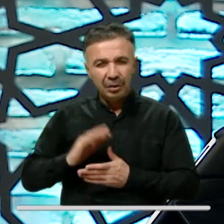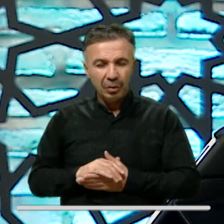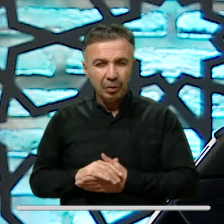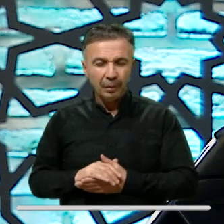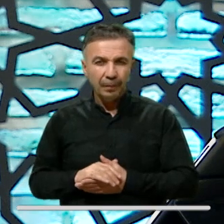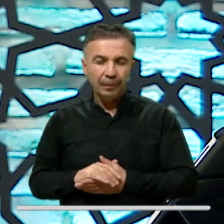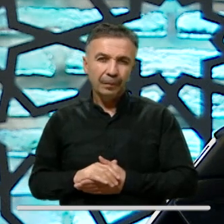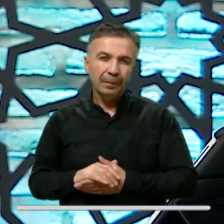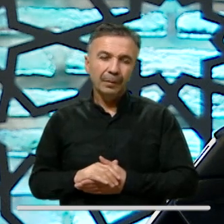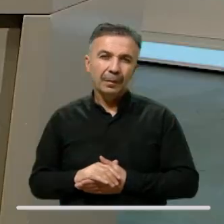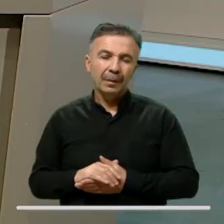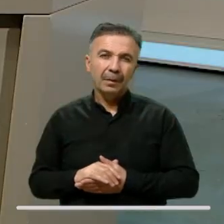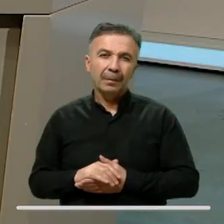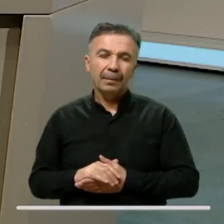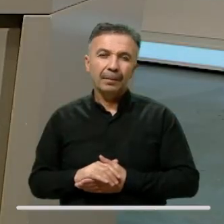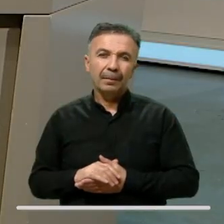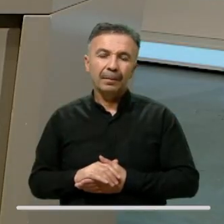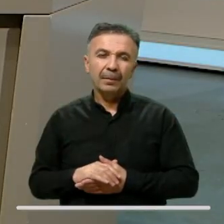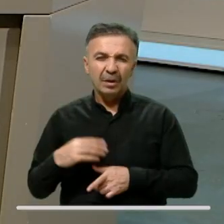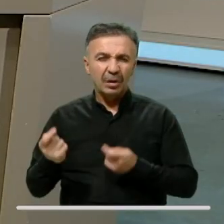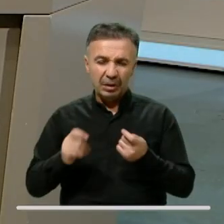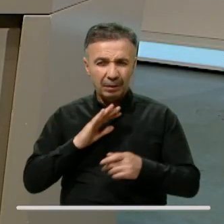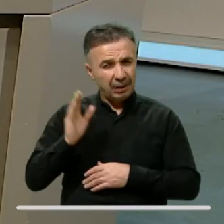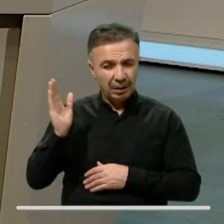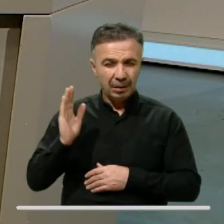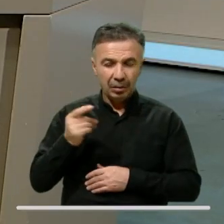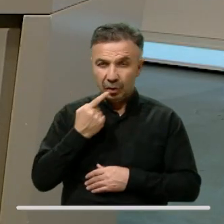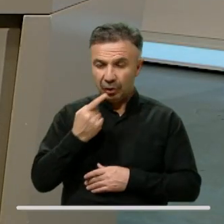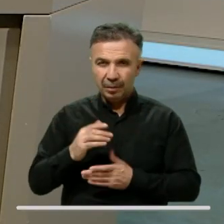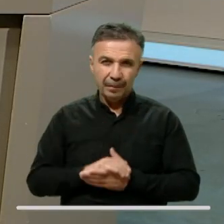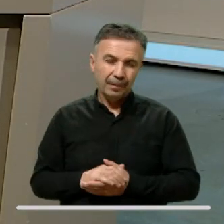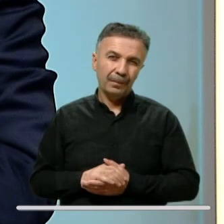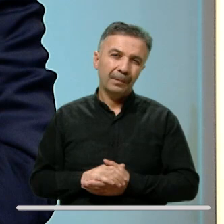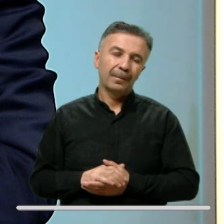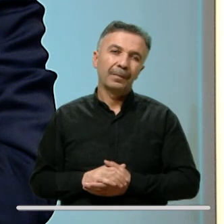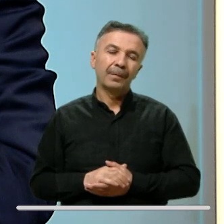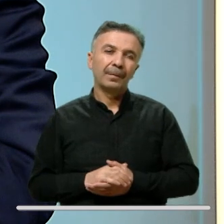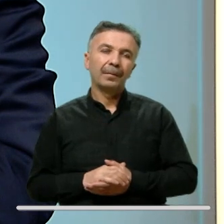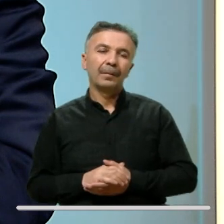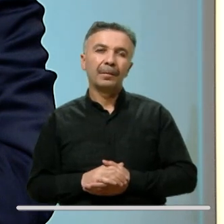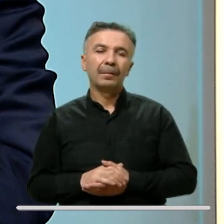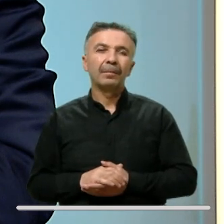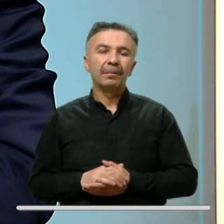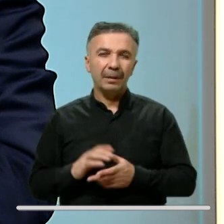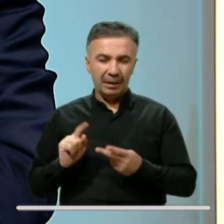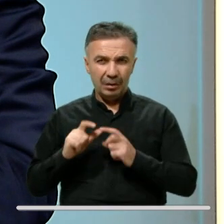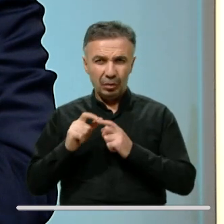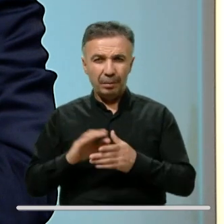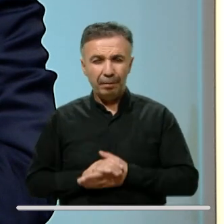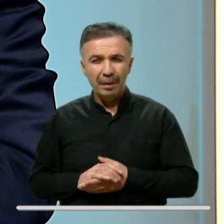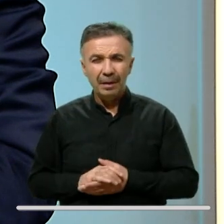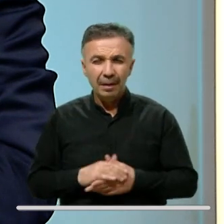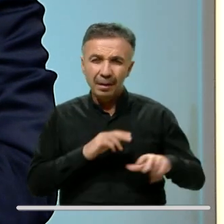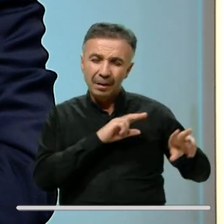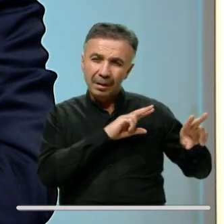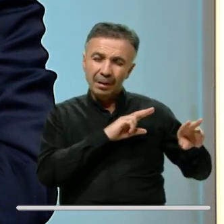işiniz yok, gücünüz yok. Onlar belki işi vardı giderler diyorum. Bir bu cumanın altına yatkanların sorunu. Bir de ben yatsı namazını, yaşlılık